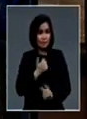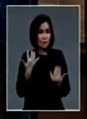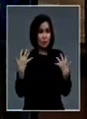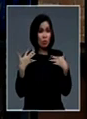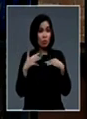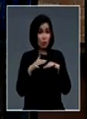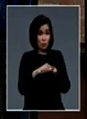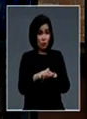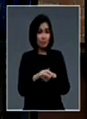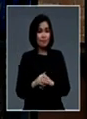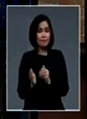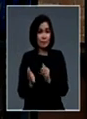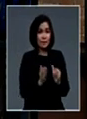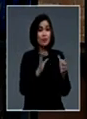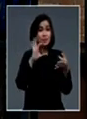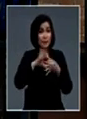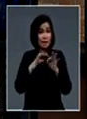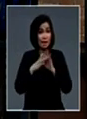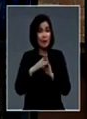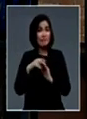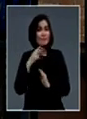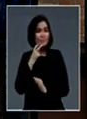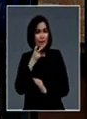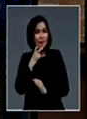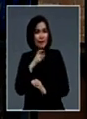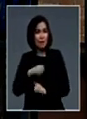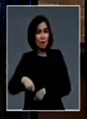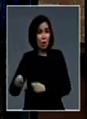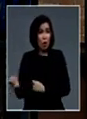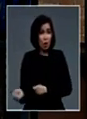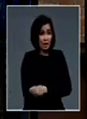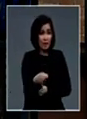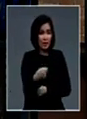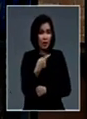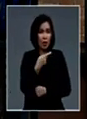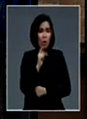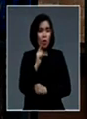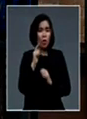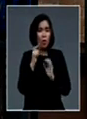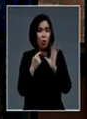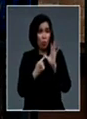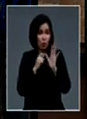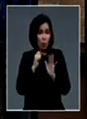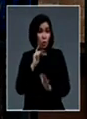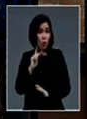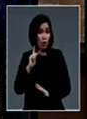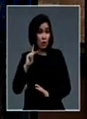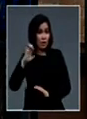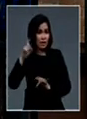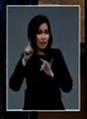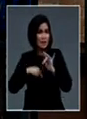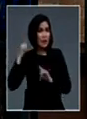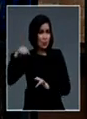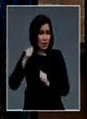ค่ะส่วนนักกีฬาฮอกกี้น้ำแข็งที่เป็นการรวมชาติกันระหว่าง2เกาหลีนะคะเป็นฮอกกี้น้ำแข็งหญิงปรากฏว่าไปแข่งขันจ